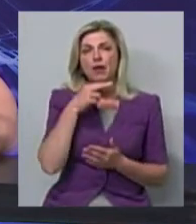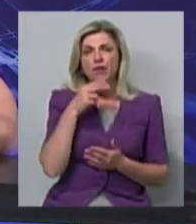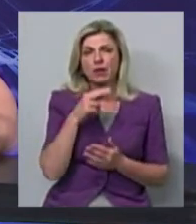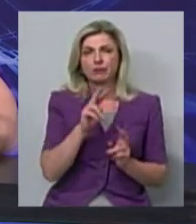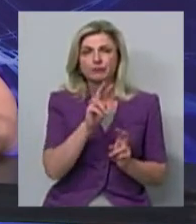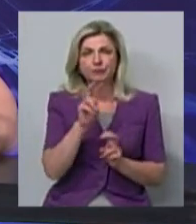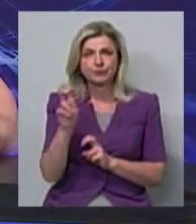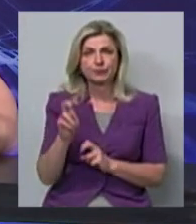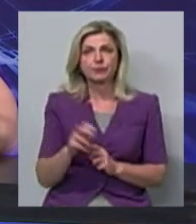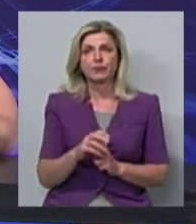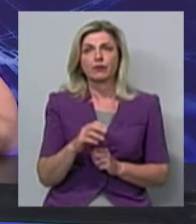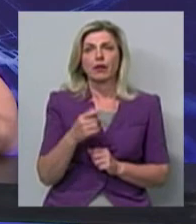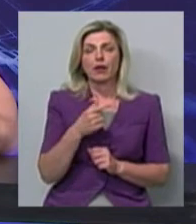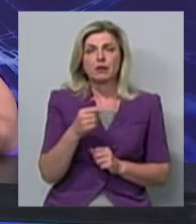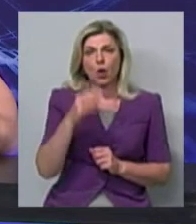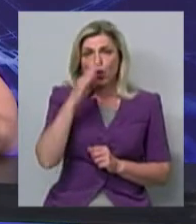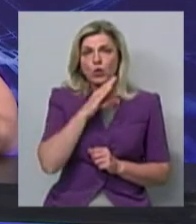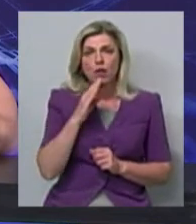дефлозакорд. Родители обращаются